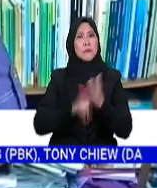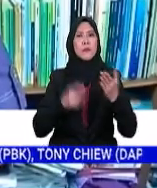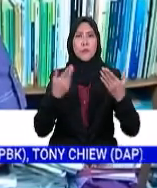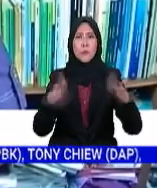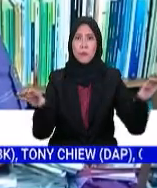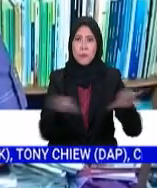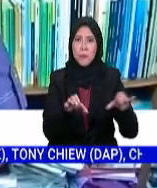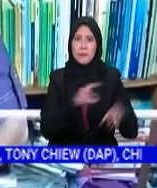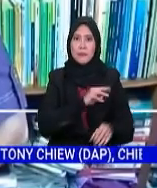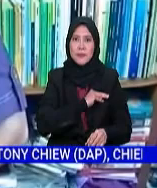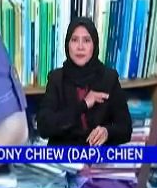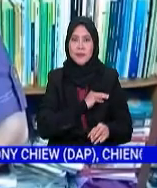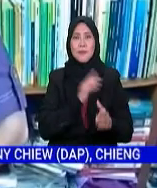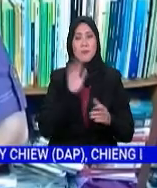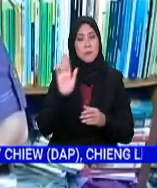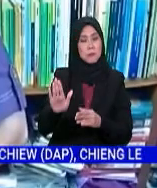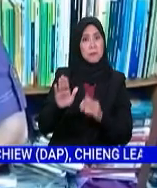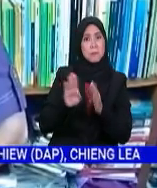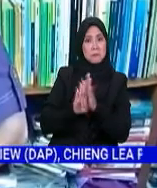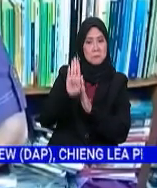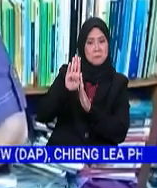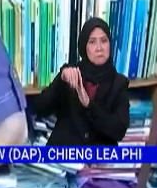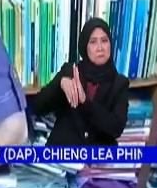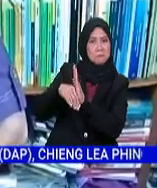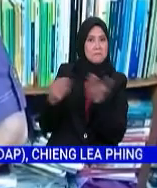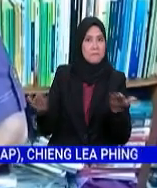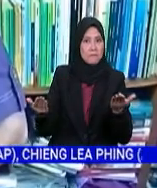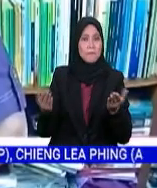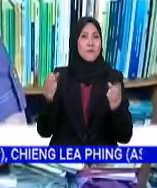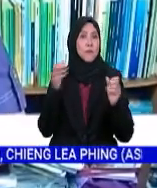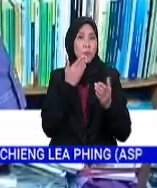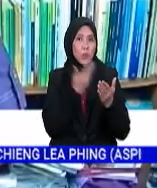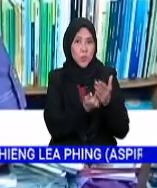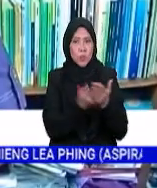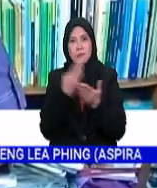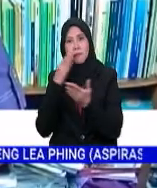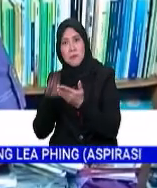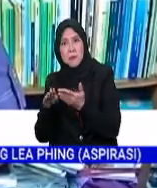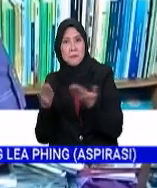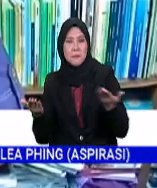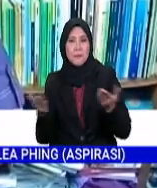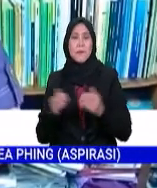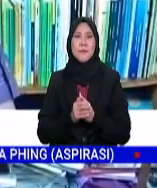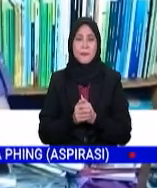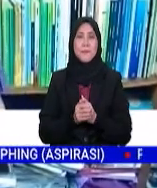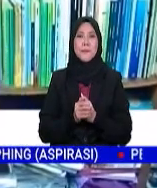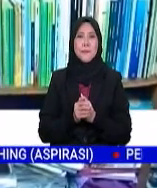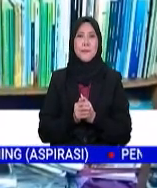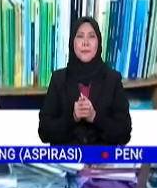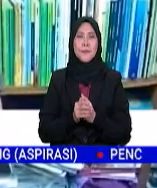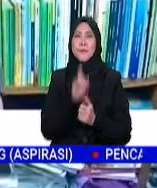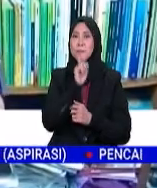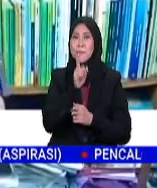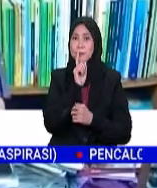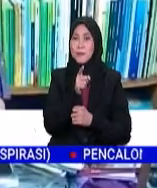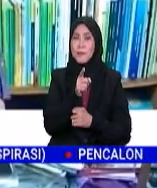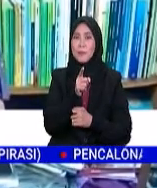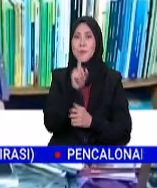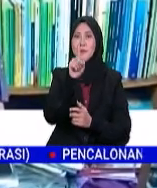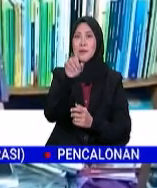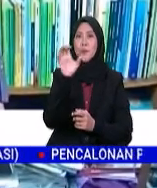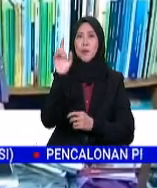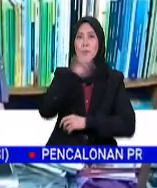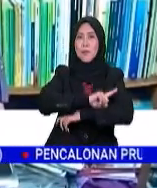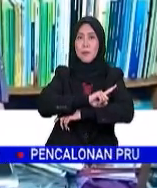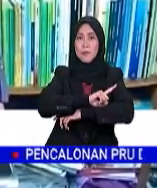dilakukan, prestasi mereka dan pencapaian sama ada memberangsangkan atau tidak. Dan sudah pastilah dari 100